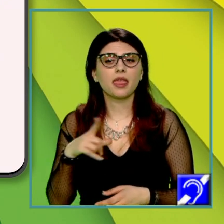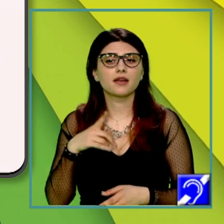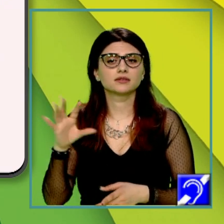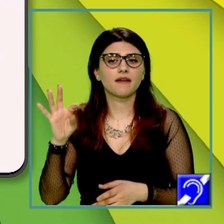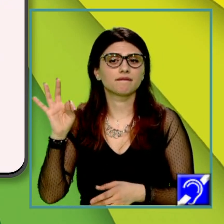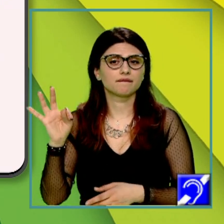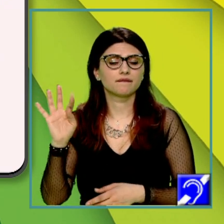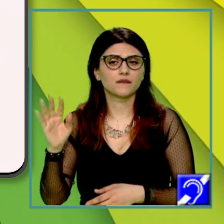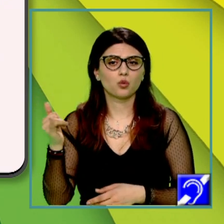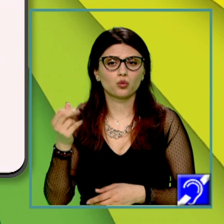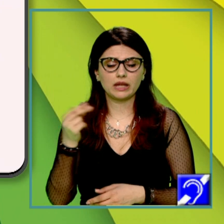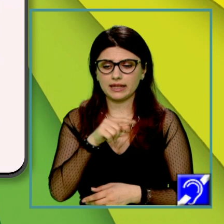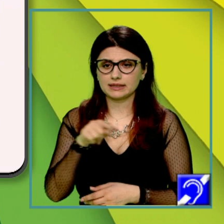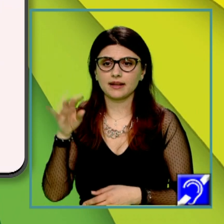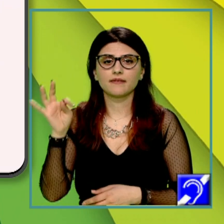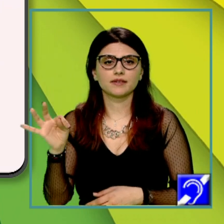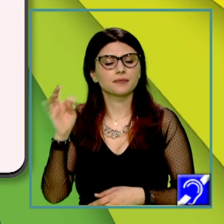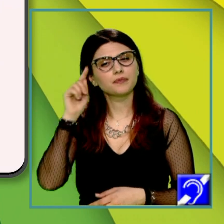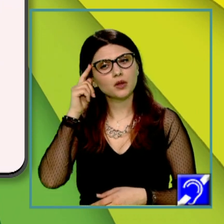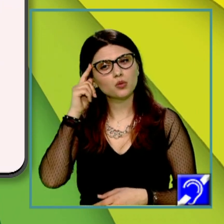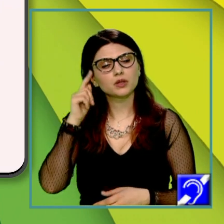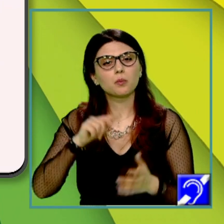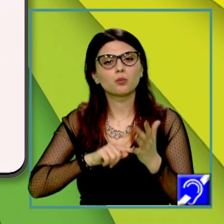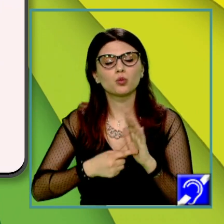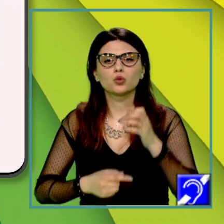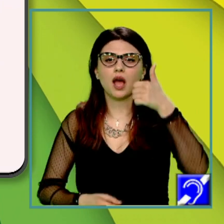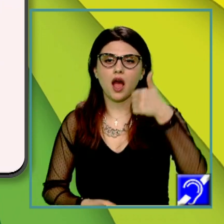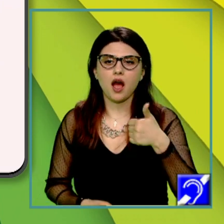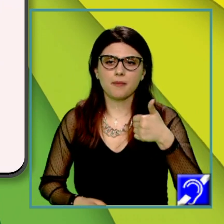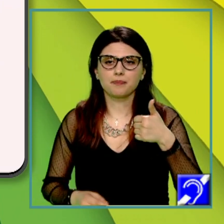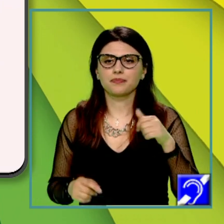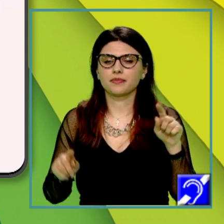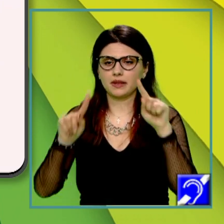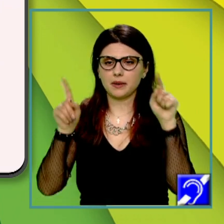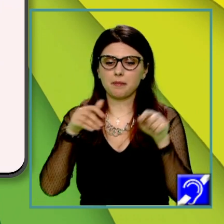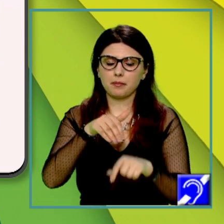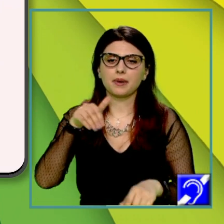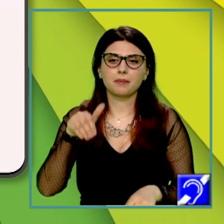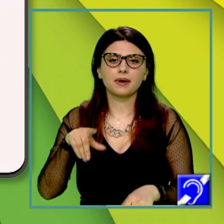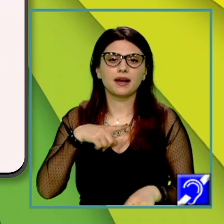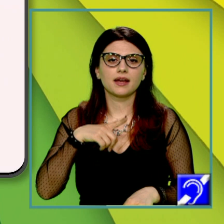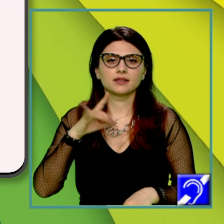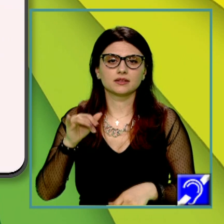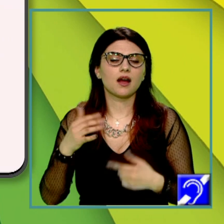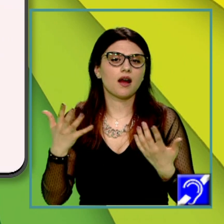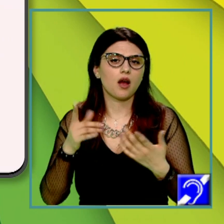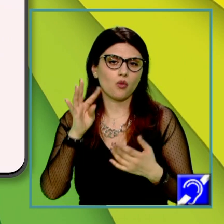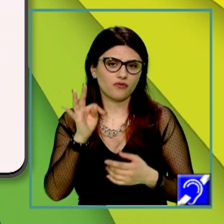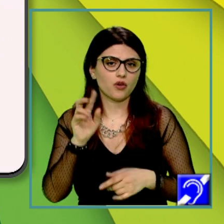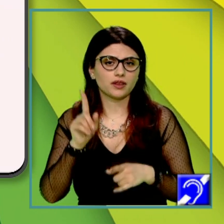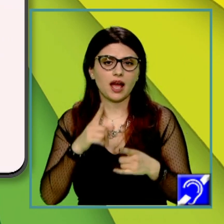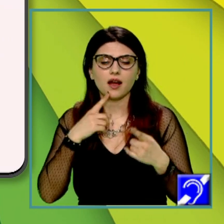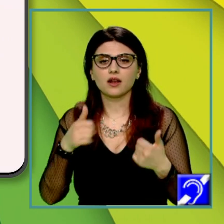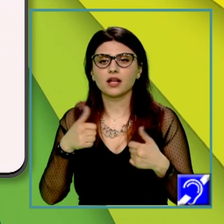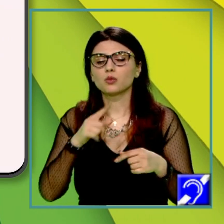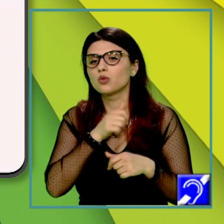funcției f ne reamintim că punctul A de coordonate a m m aparține graficului unei funcții Dacă și